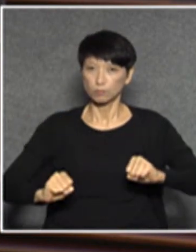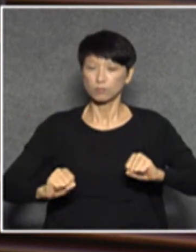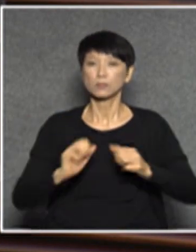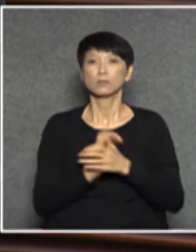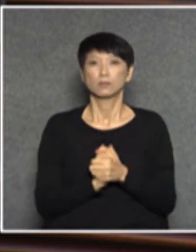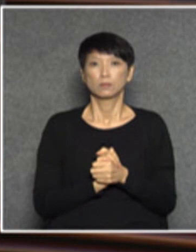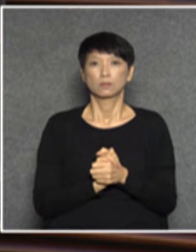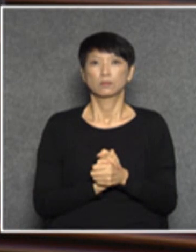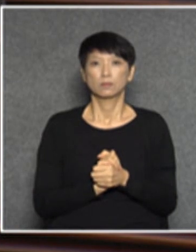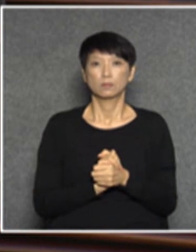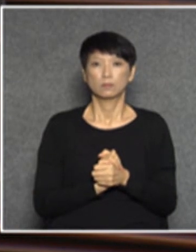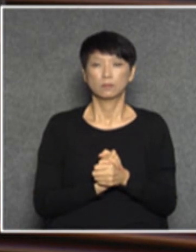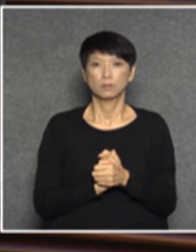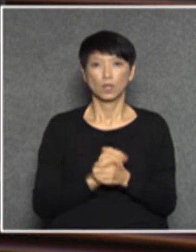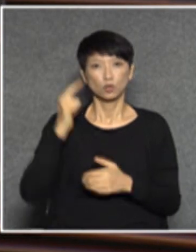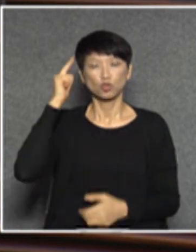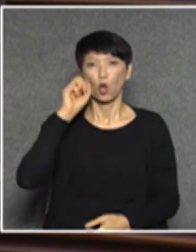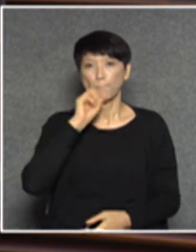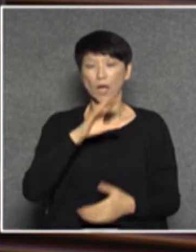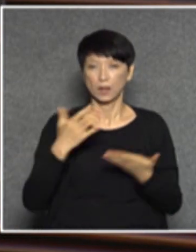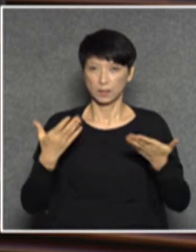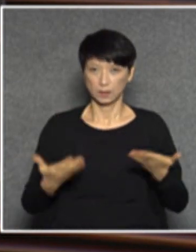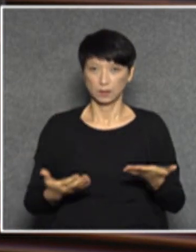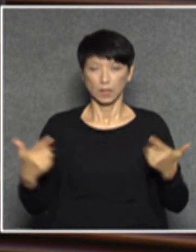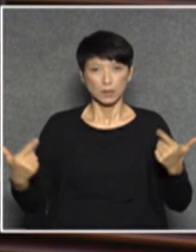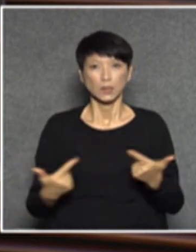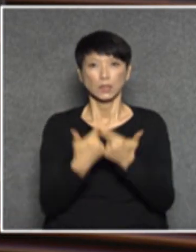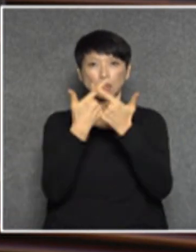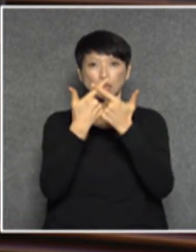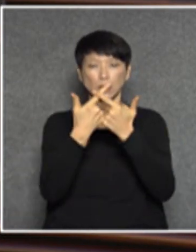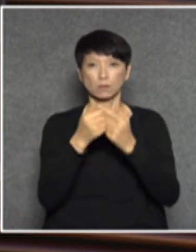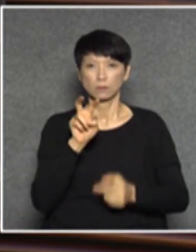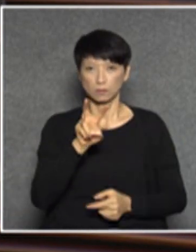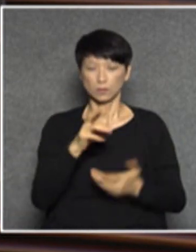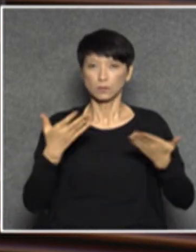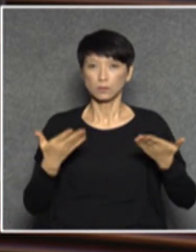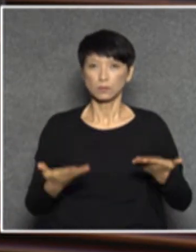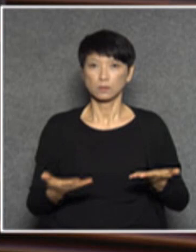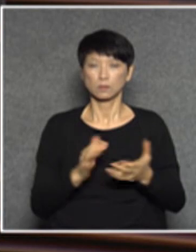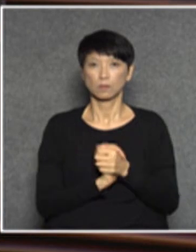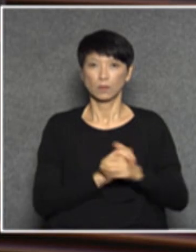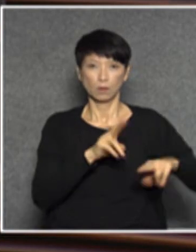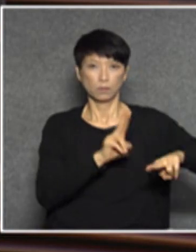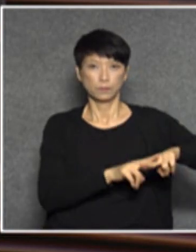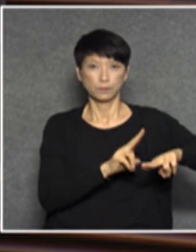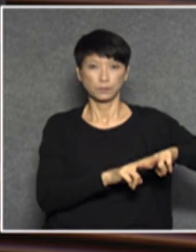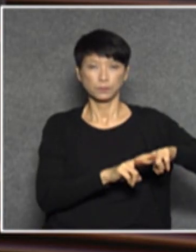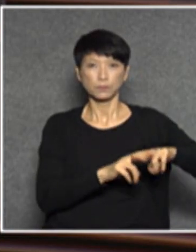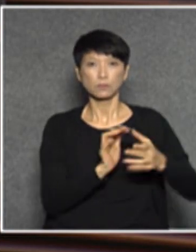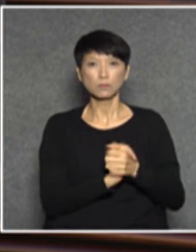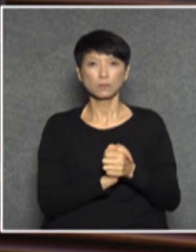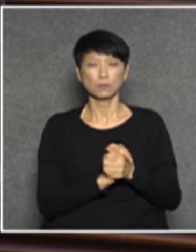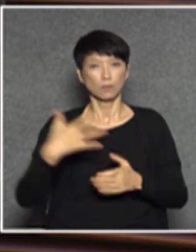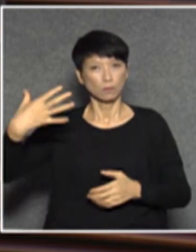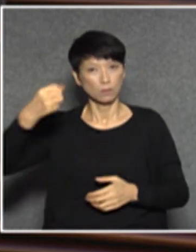問的特首就是，究竟現在面對這個挑戰上，我們看到今次國內無論是從官方也好，從民間也